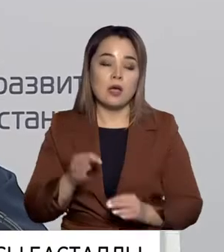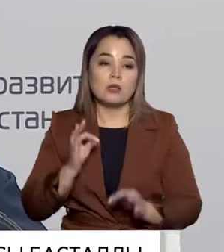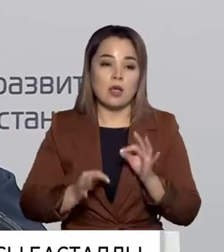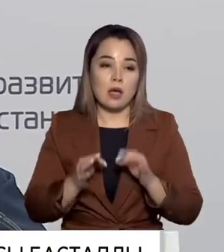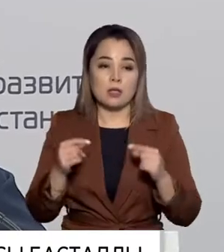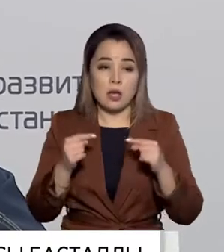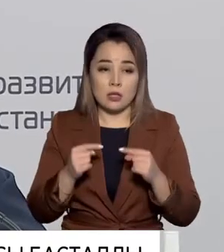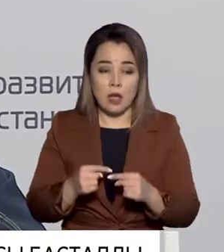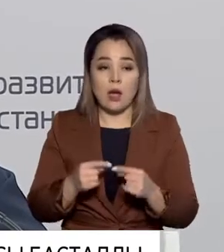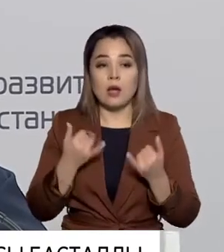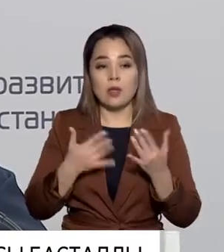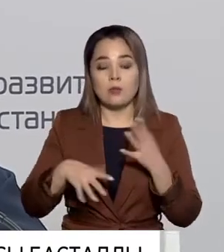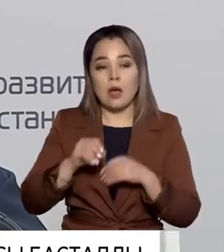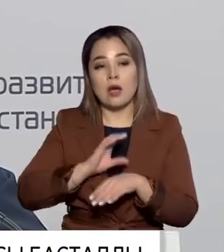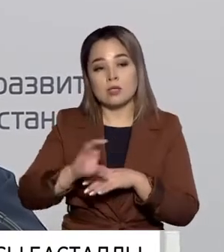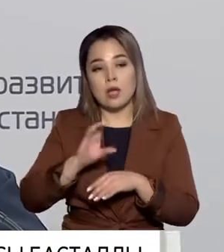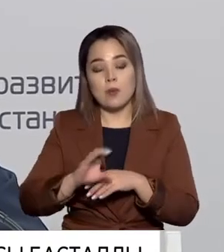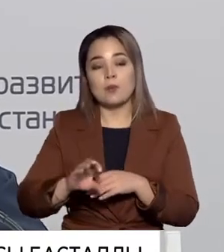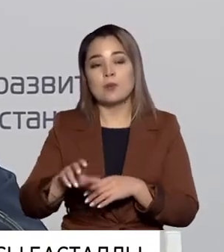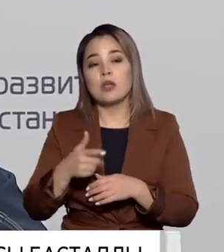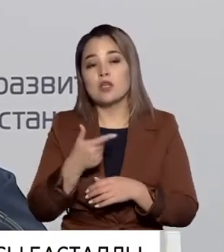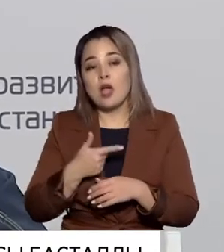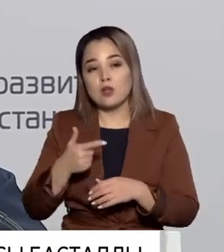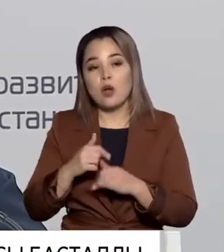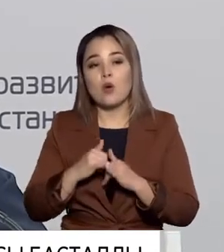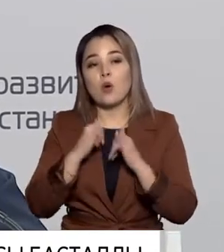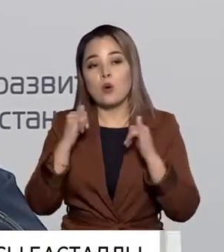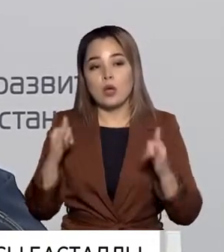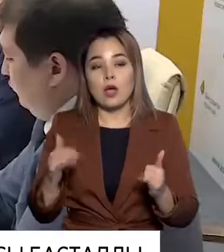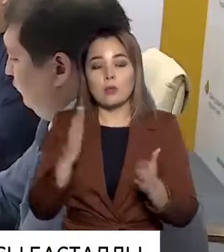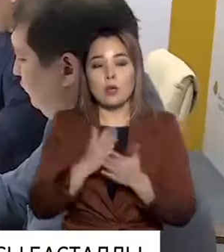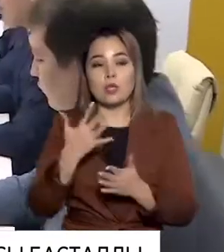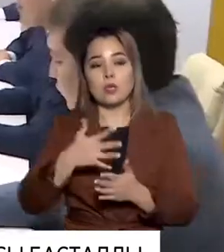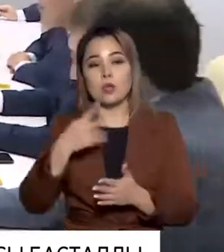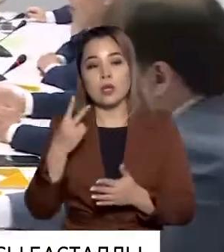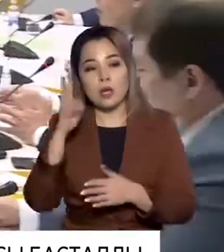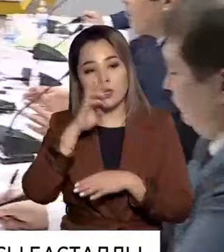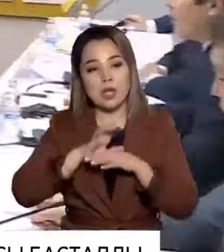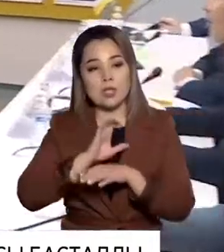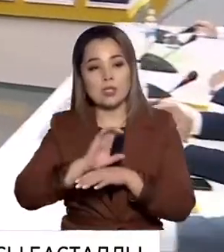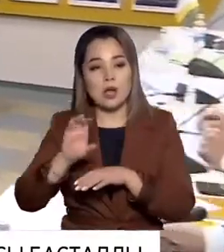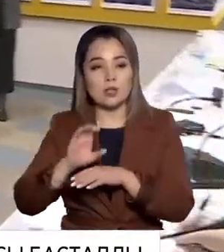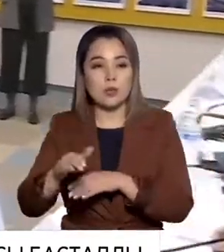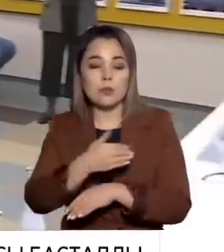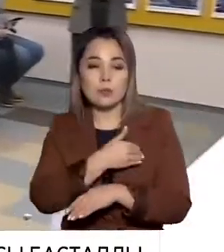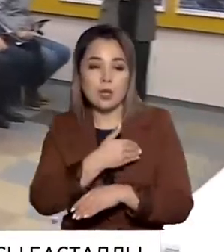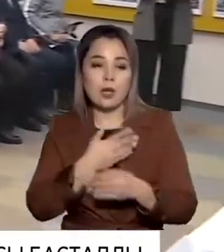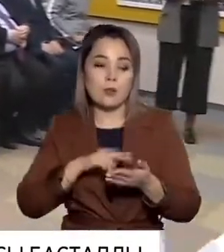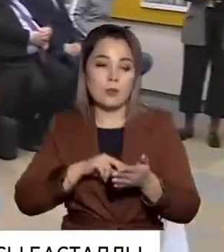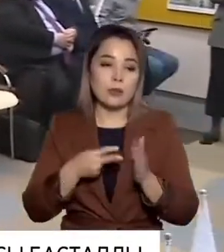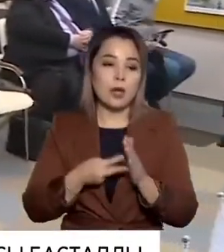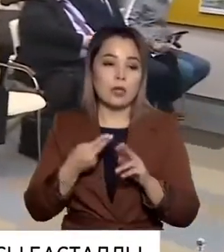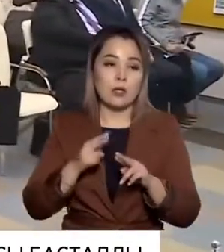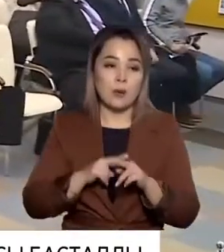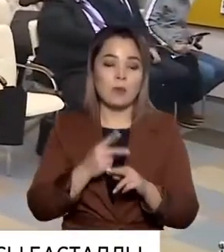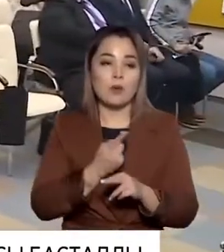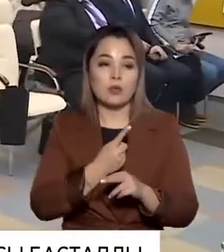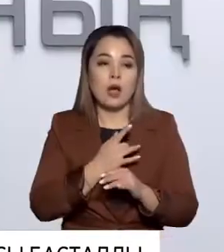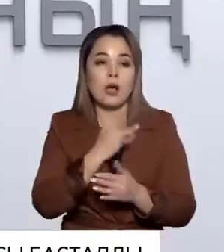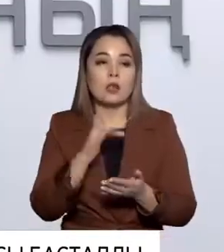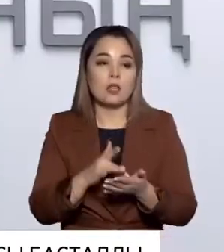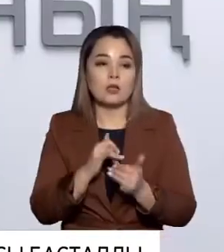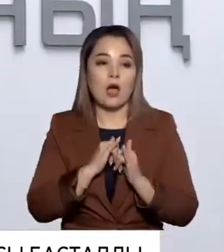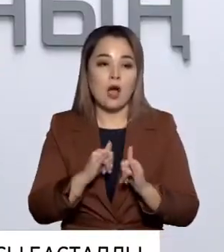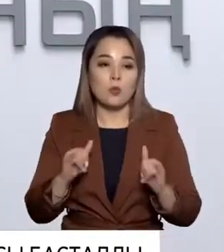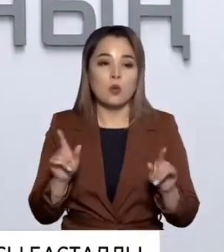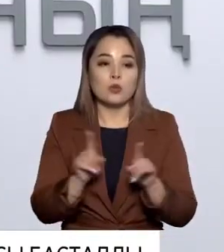алдағы мақсатымыз экспорт көлемінің географиясын ұлғайтып, 52 елге жеткізу. Жуырда бұл өңірге сапармен барған ел президенті моноқалаларды дамытуға